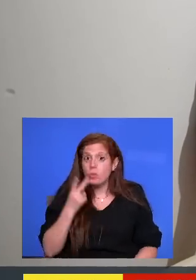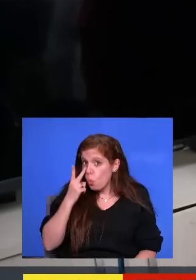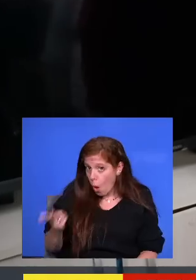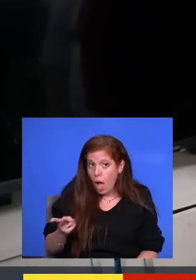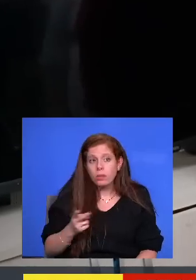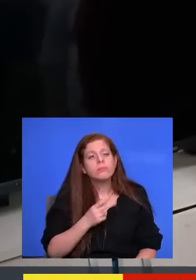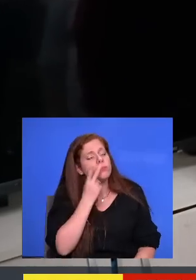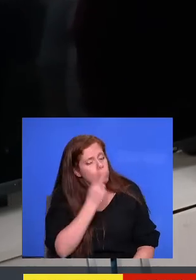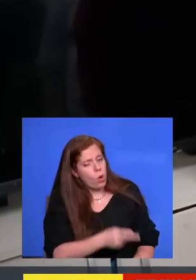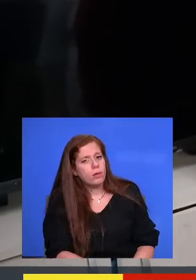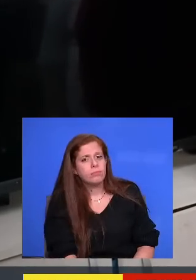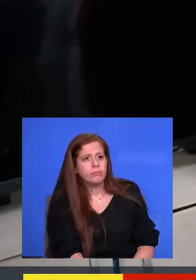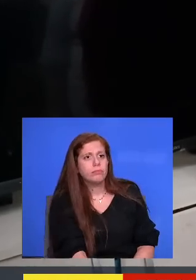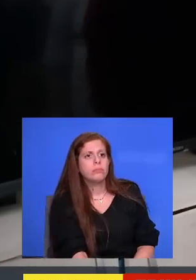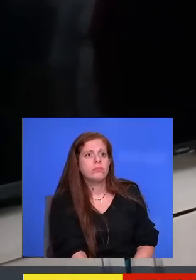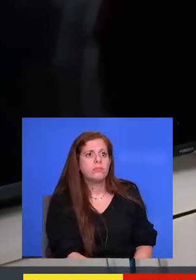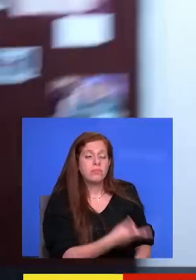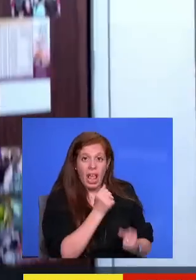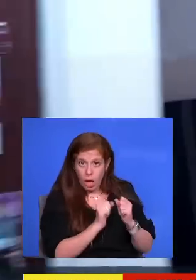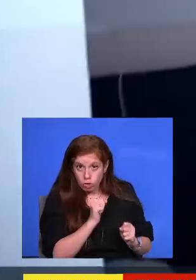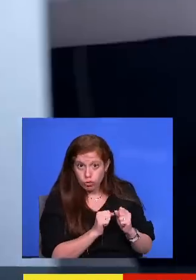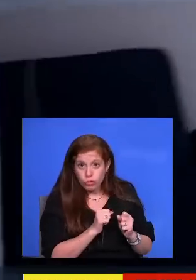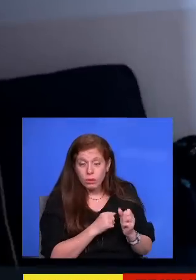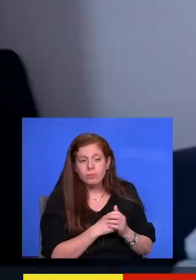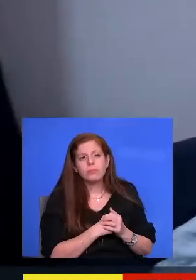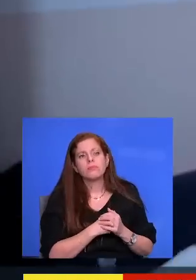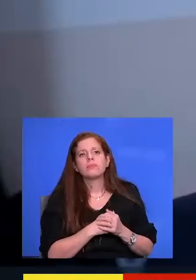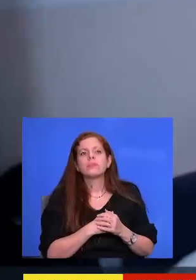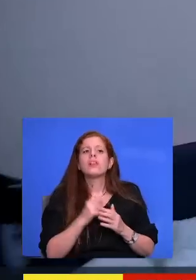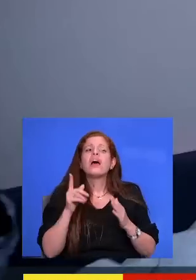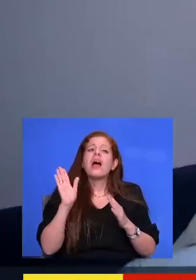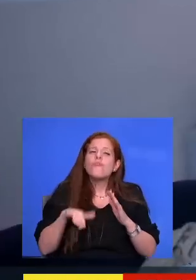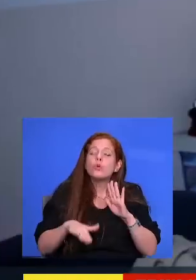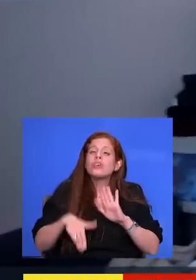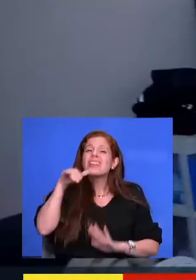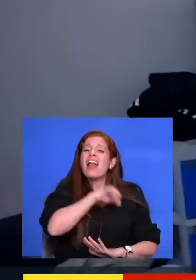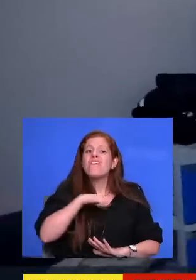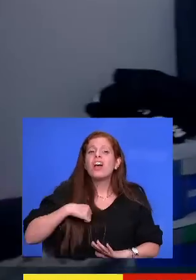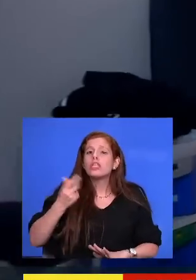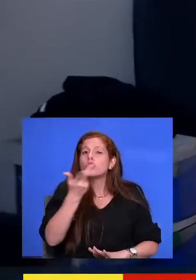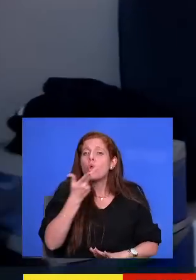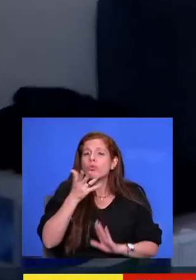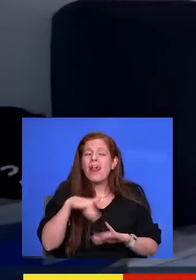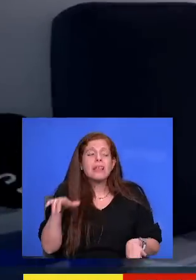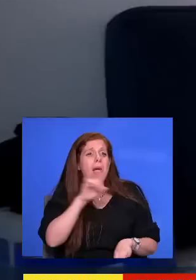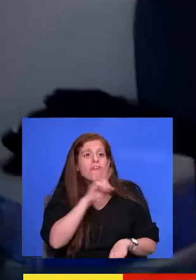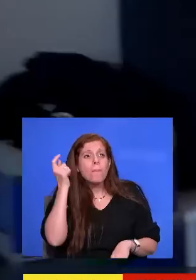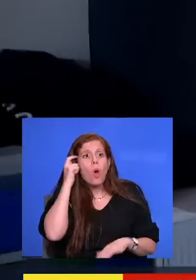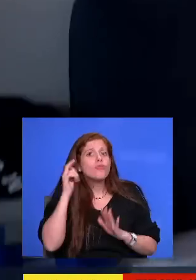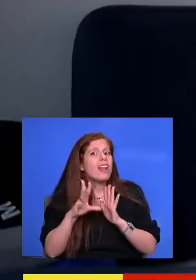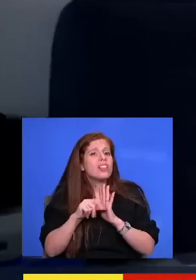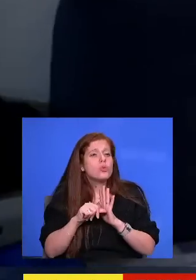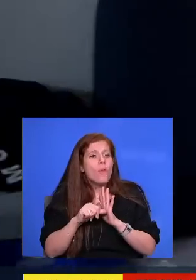את זה. היה לך קשה עם הרגע הזה. אף שגידלה לבדה את שלושת ילדיה, מעולם לא עלה בדעתה לגנוב.